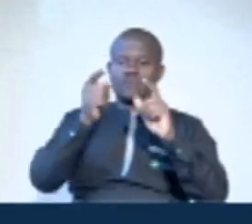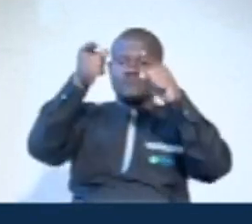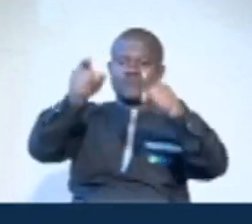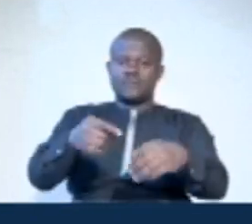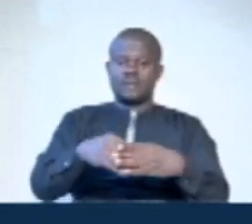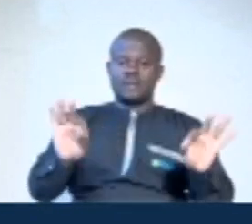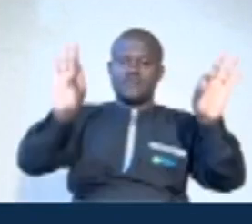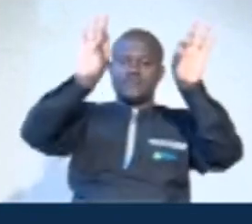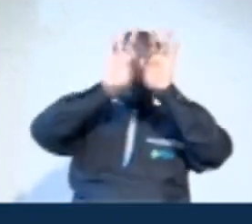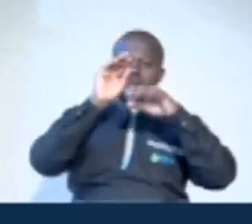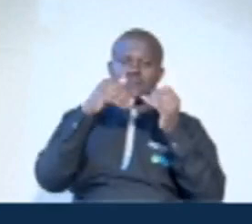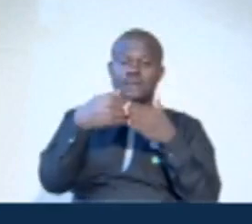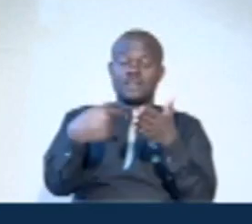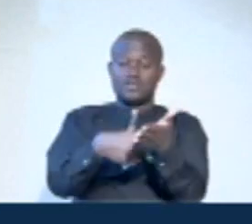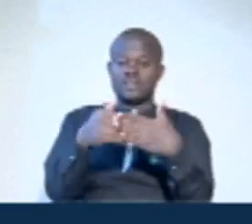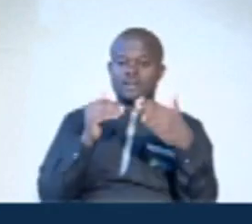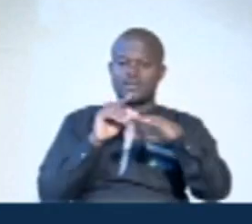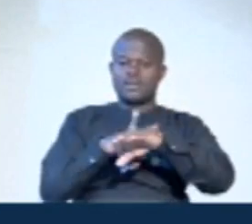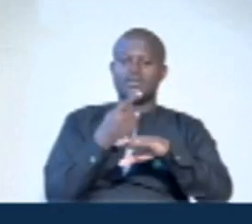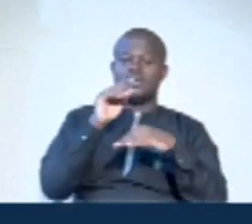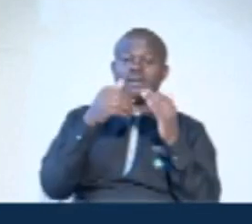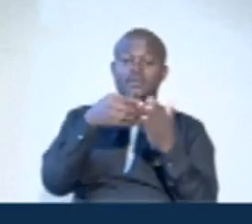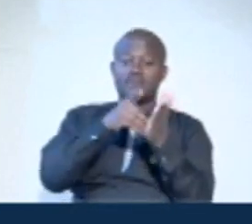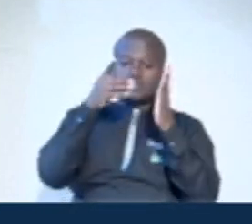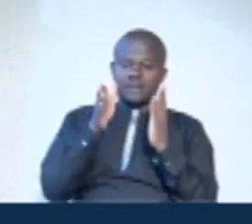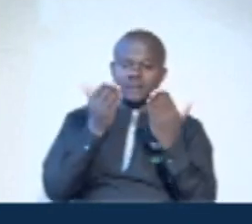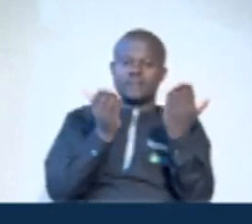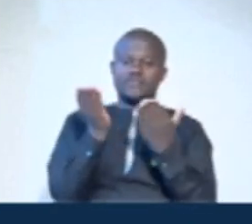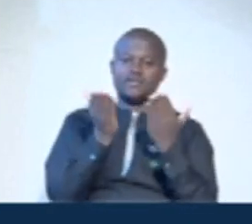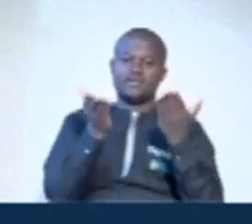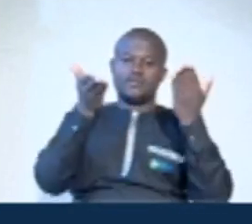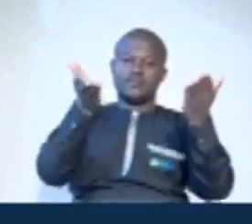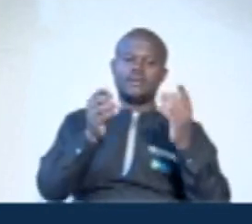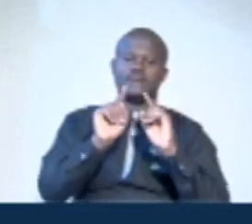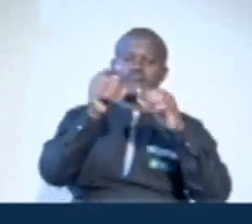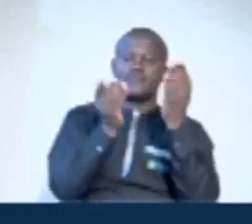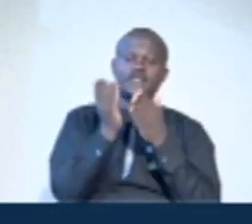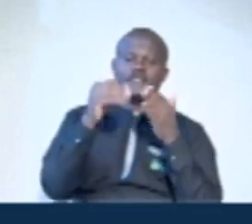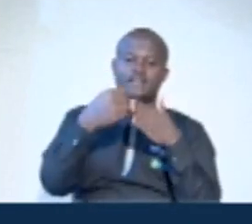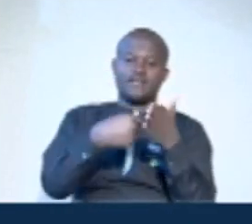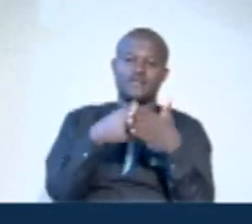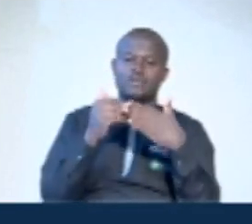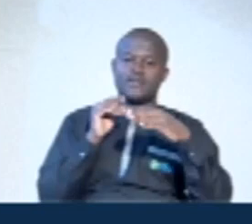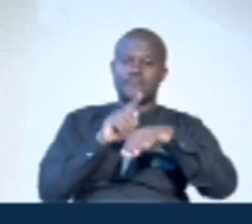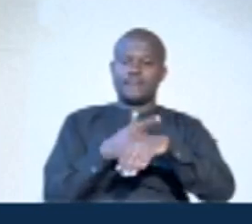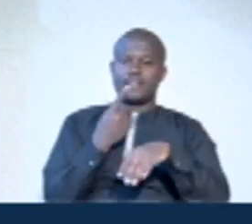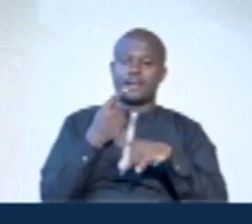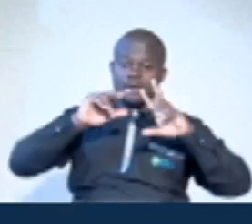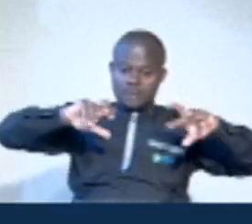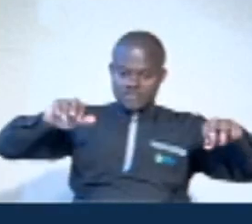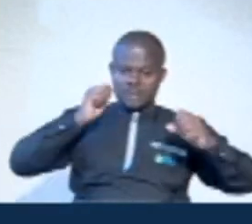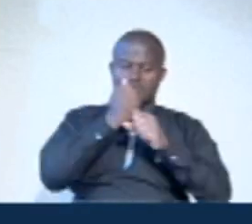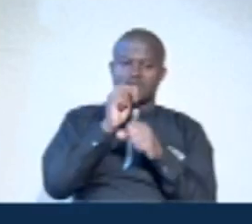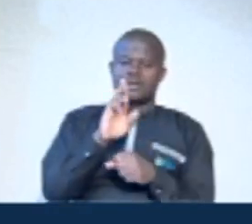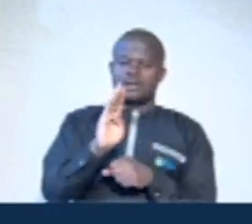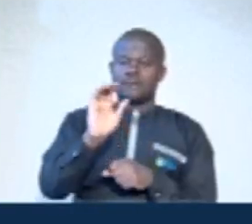ko abantu bivuza hakiri kare, abaganga barahari, serivisi zirahari, nibagane serivisi bivuze hakiri kare. Ubushakashatsi bwakozwe